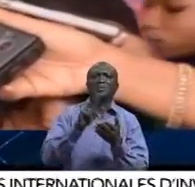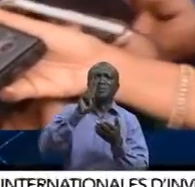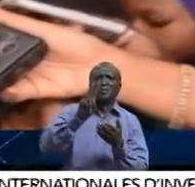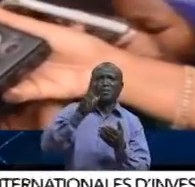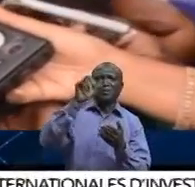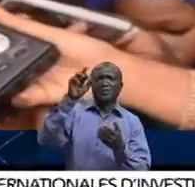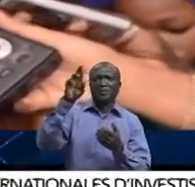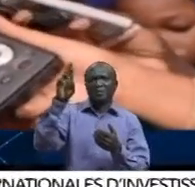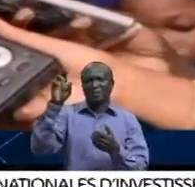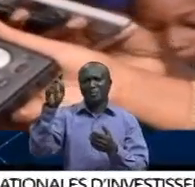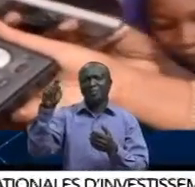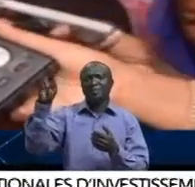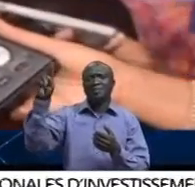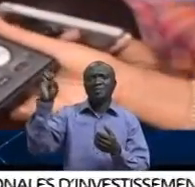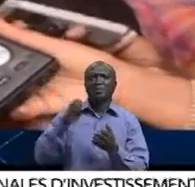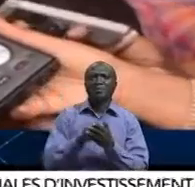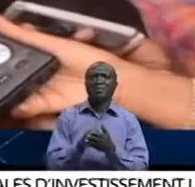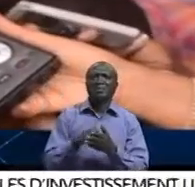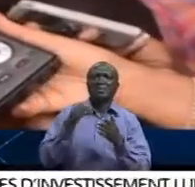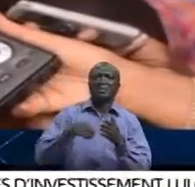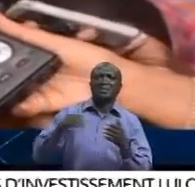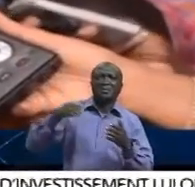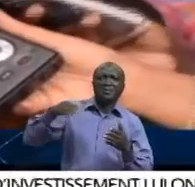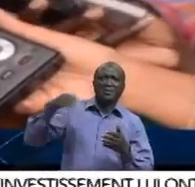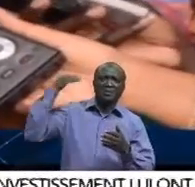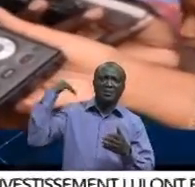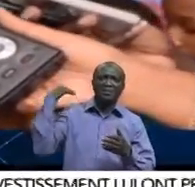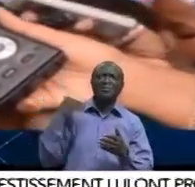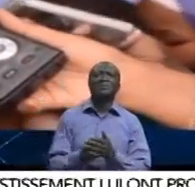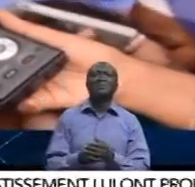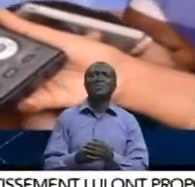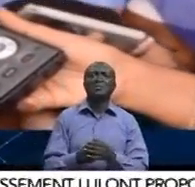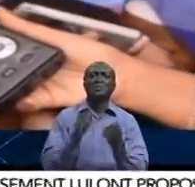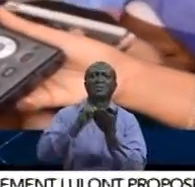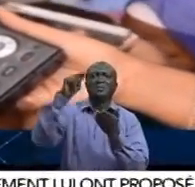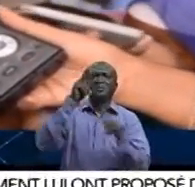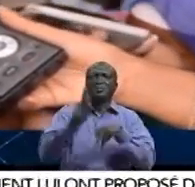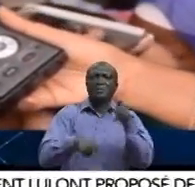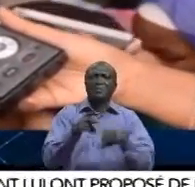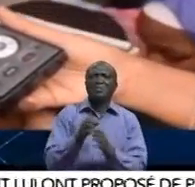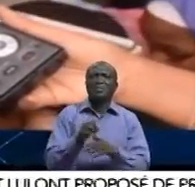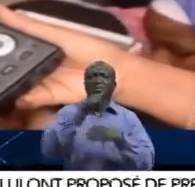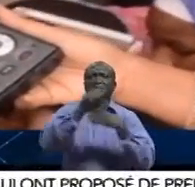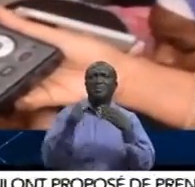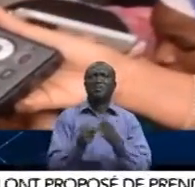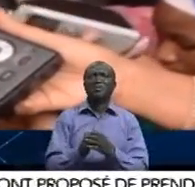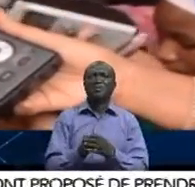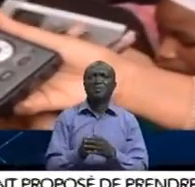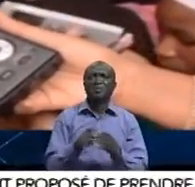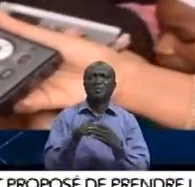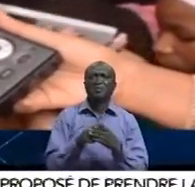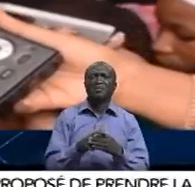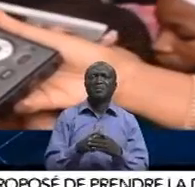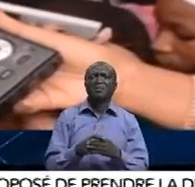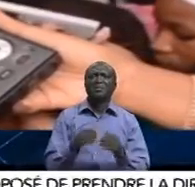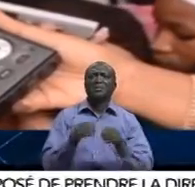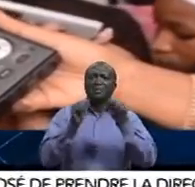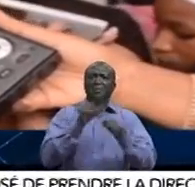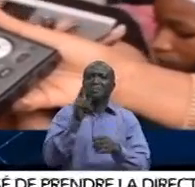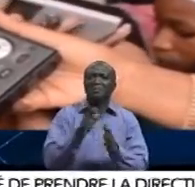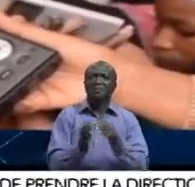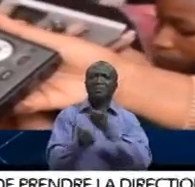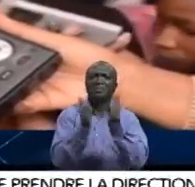qui est une nouvelle université la dernière née des universités publiques et qui dont le système d'enseignement est très novateur basé et